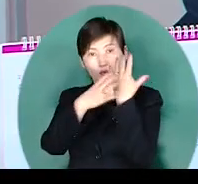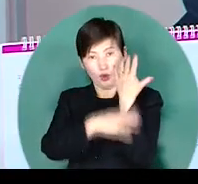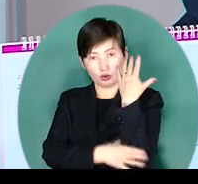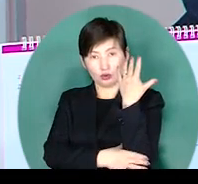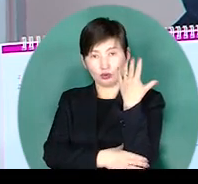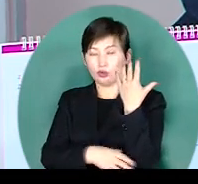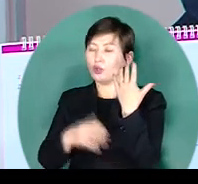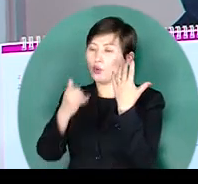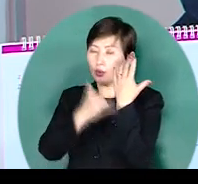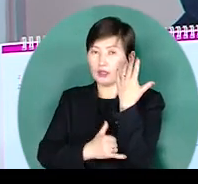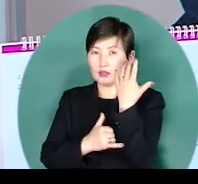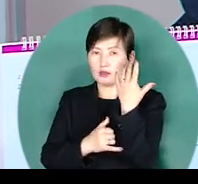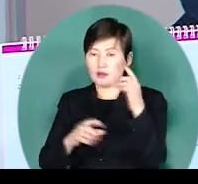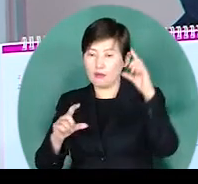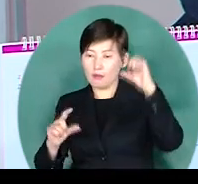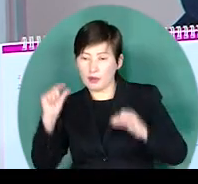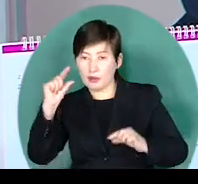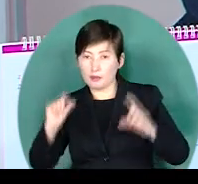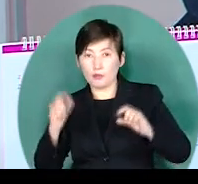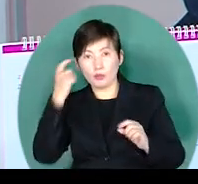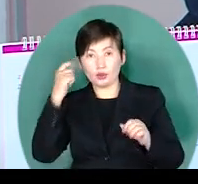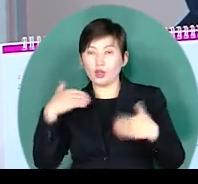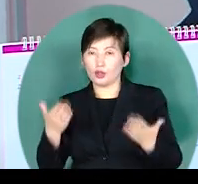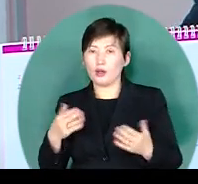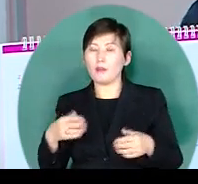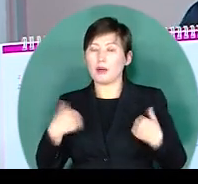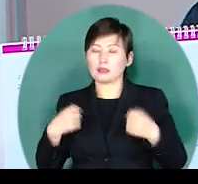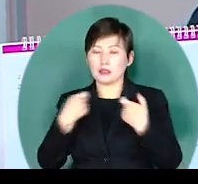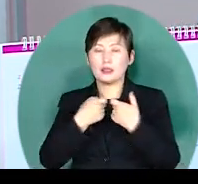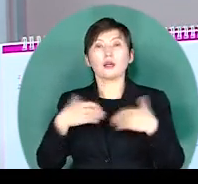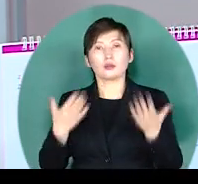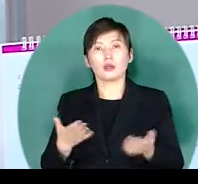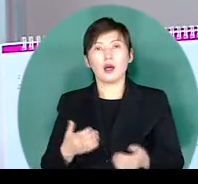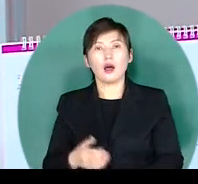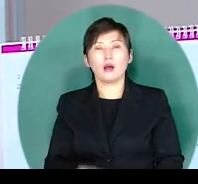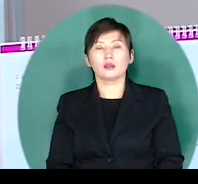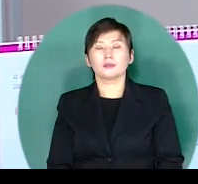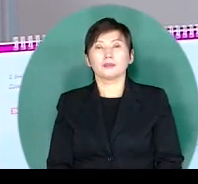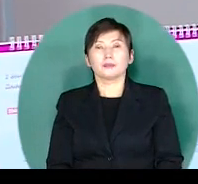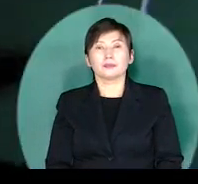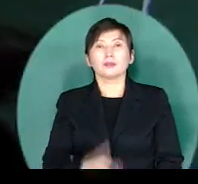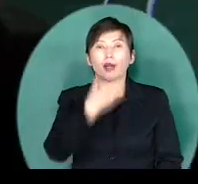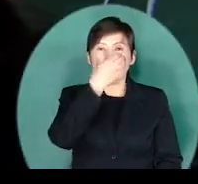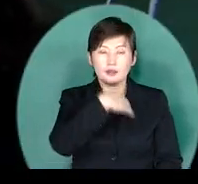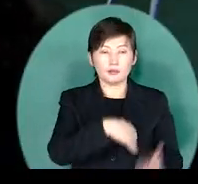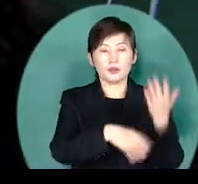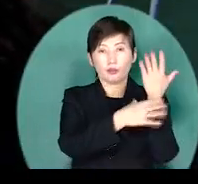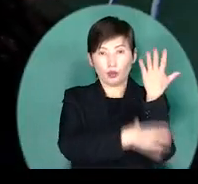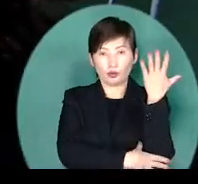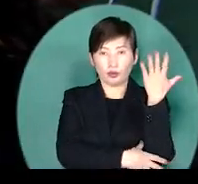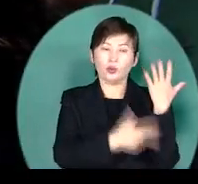өгсөн шүү дээ. Тэгвэл одоо хэрхэн яаж оснаа бүгдээрээ багшийнхаа хариутаа тулгая. За алимны мод нийт хэд байгаа юулаа?